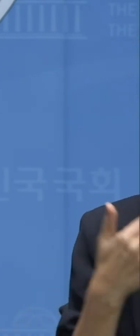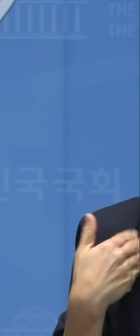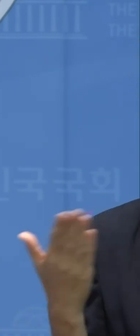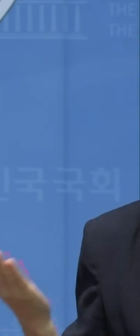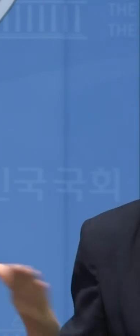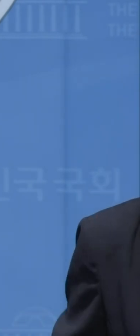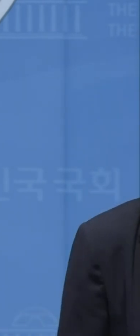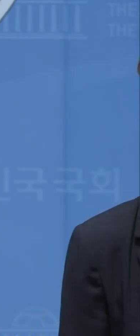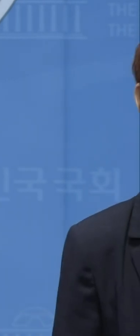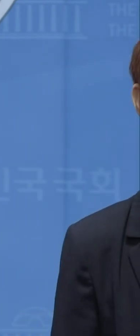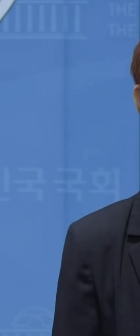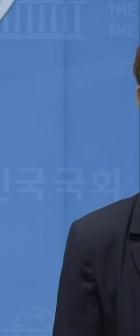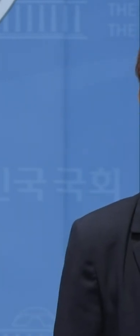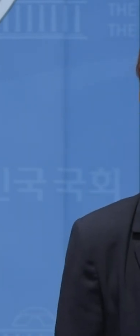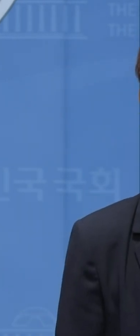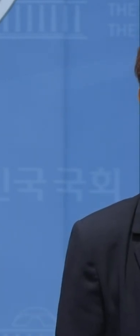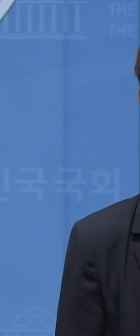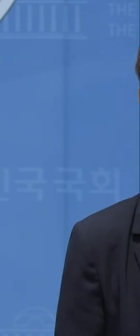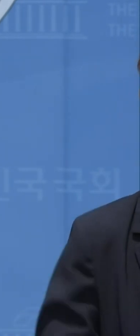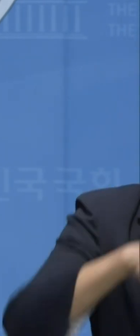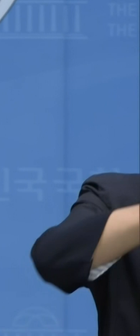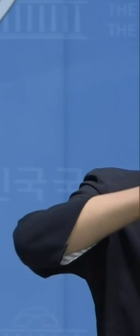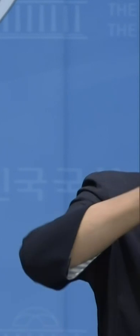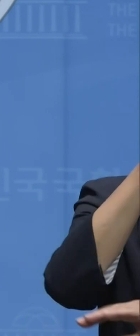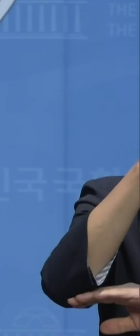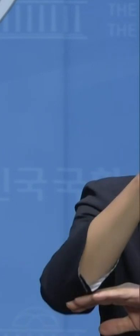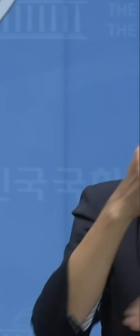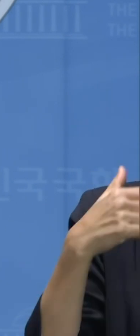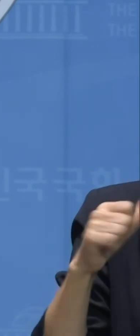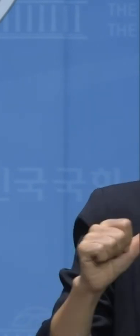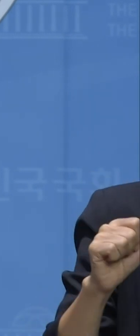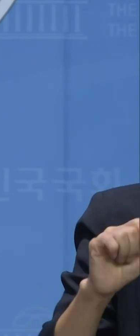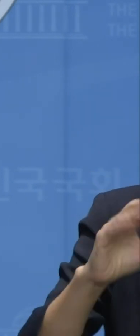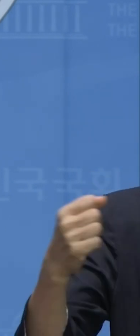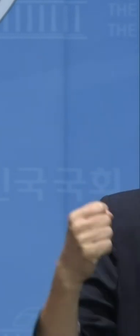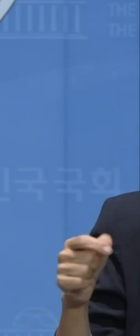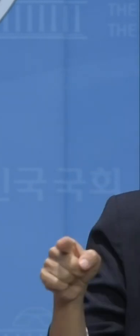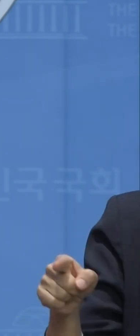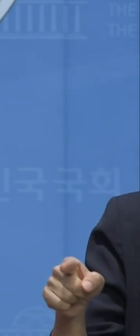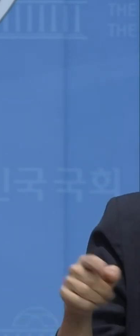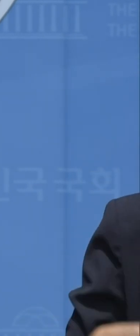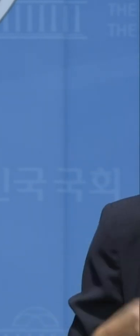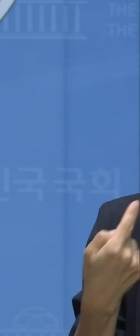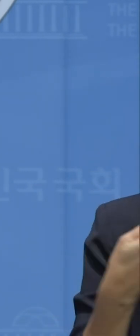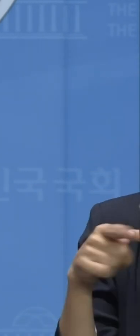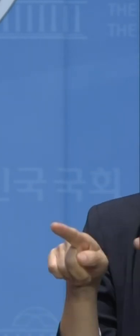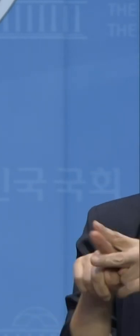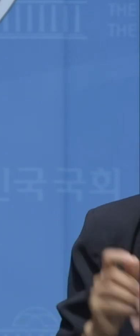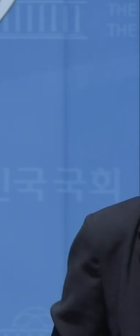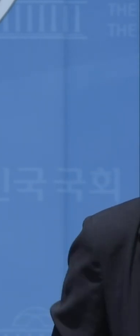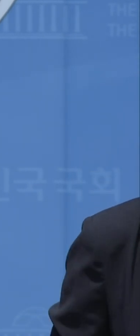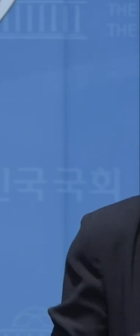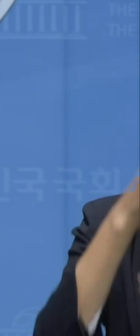미정입니다 필리버스터 마저 포기한 국민의 힘 이해는 간다 윤석열 검찰 독재